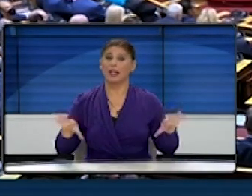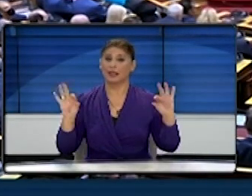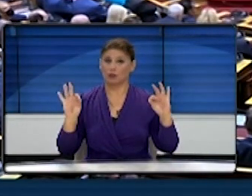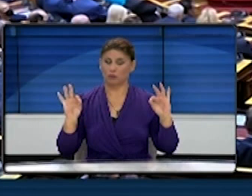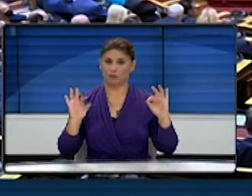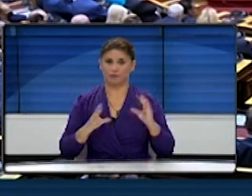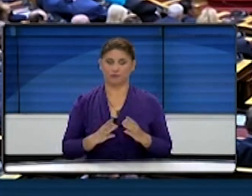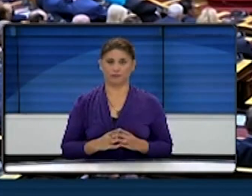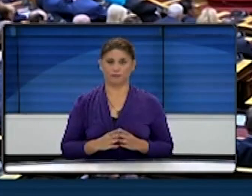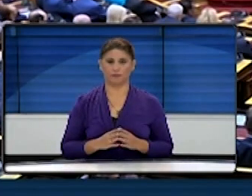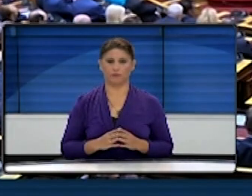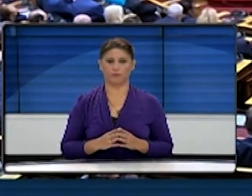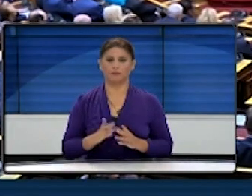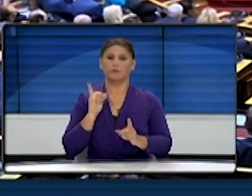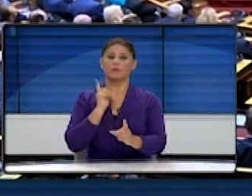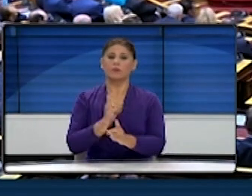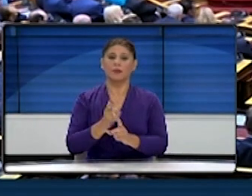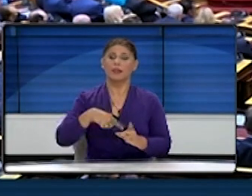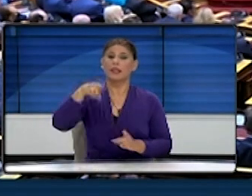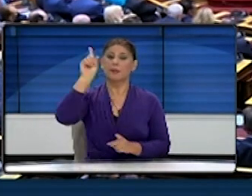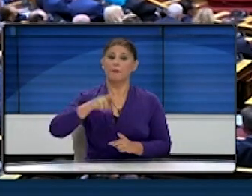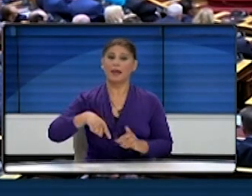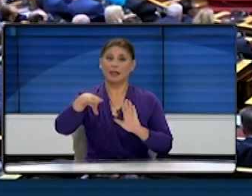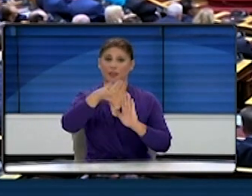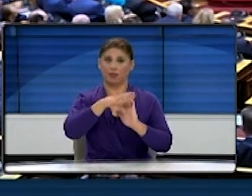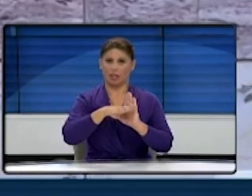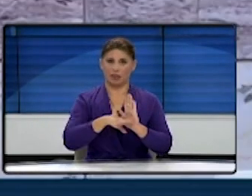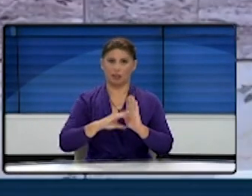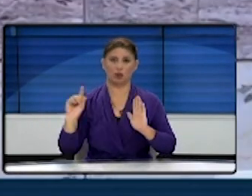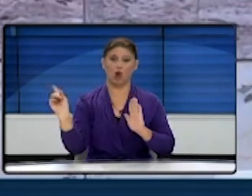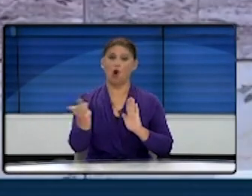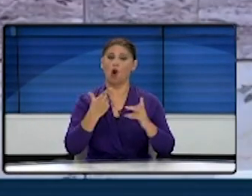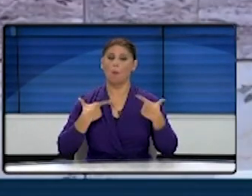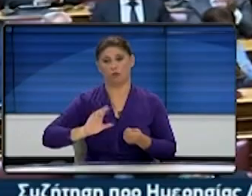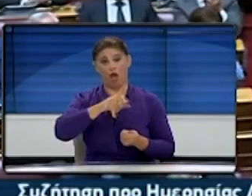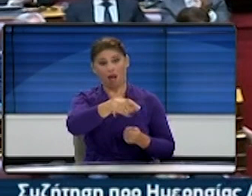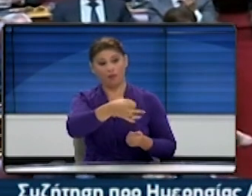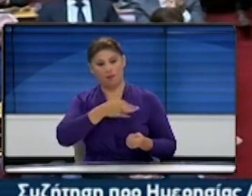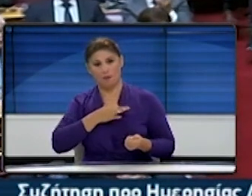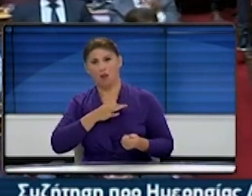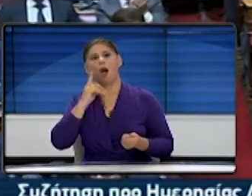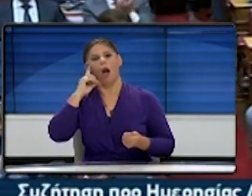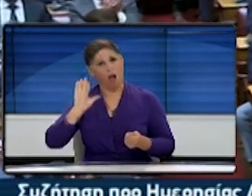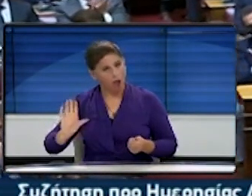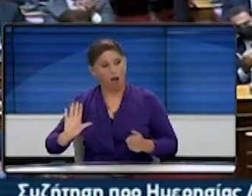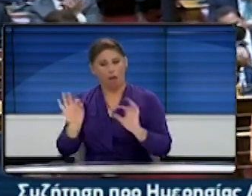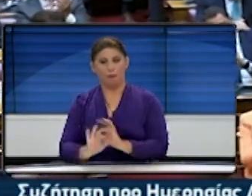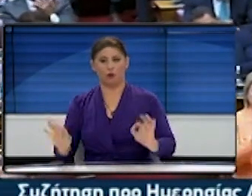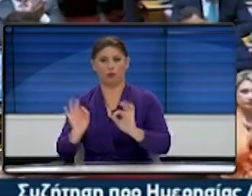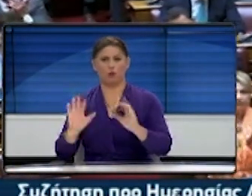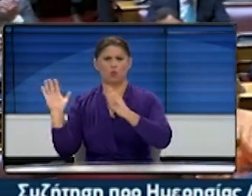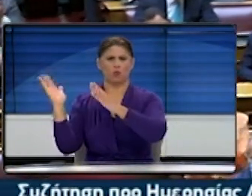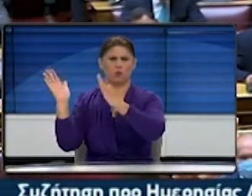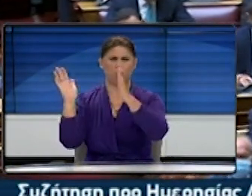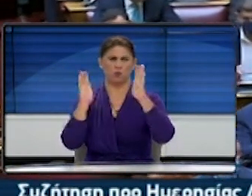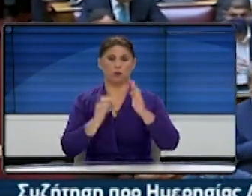ισχυρότατα. Υπάρχει αγωνία και αγανάκτηση στον κόσμο και έχει ανάγκη εναλλακτικής πρότασης. Όπως επίσης υπάρχει ένα μεγάλο κομμάτι που είναι στην αποχή, το